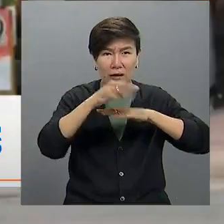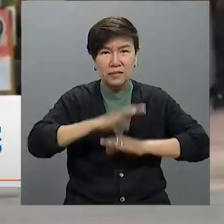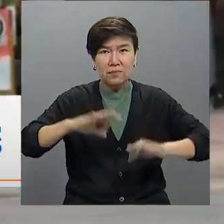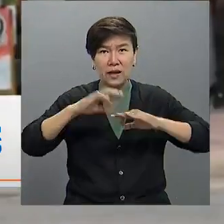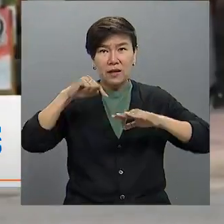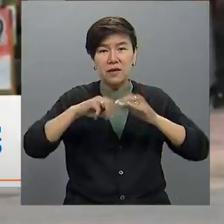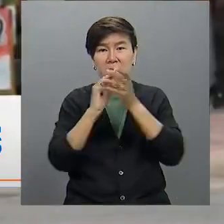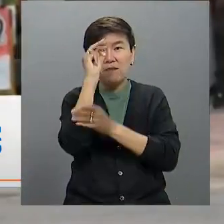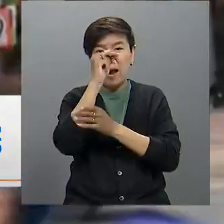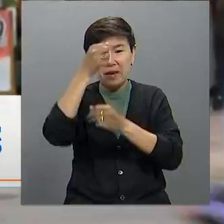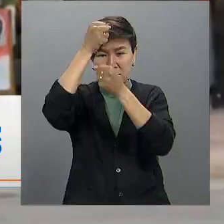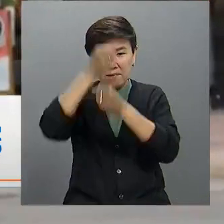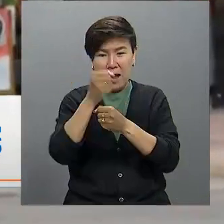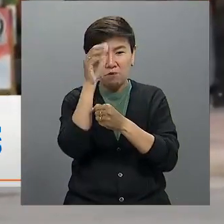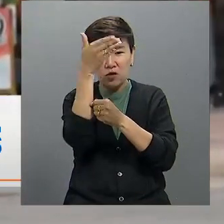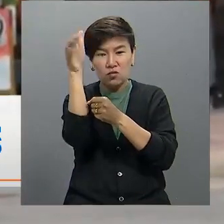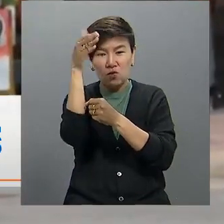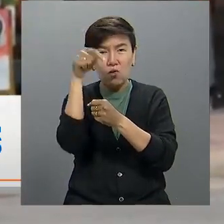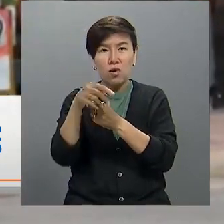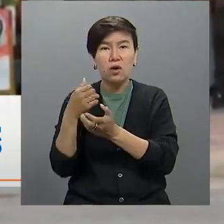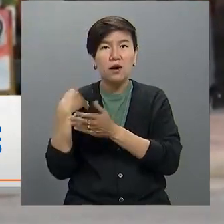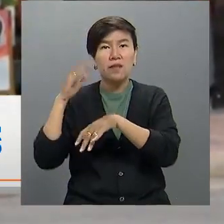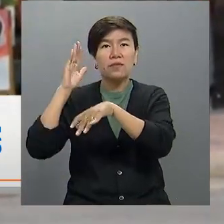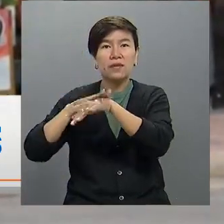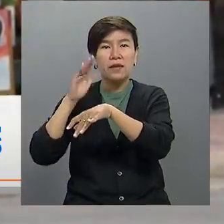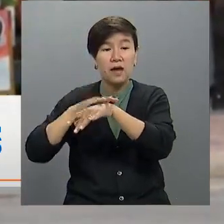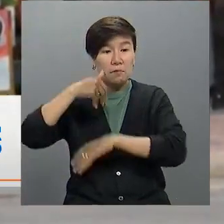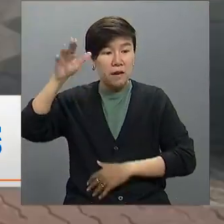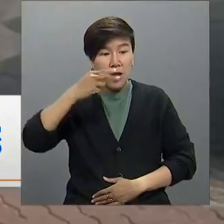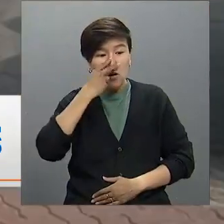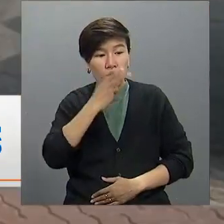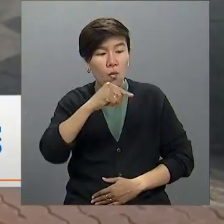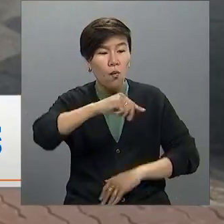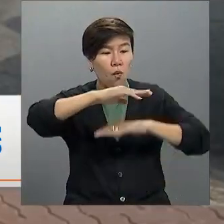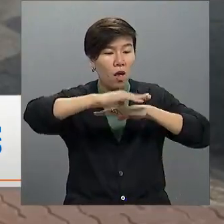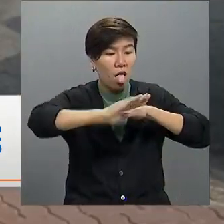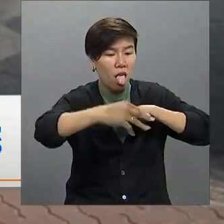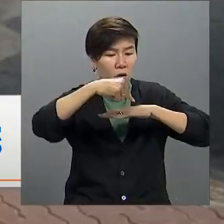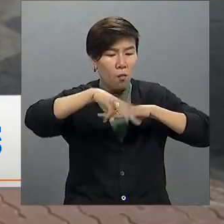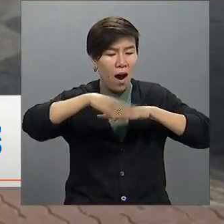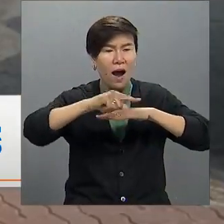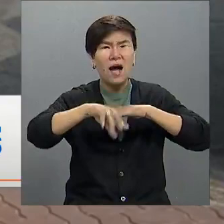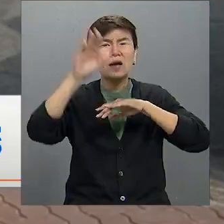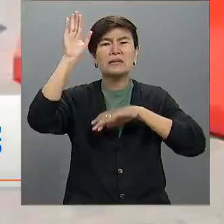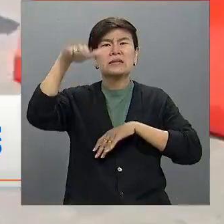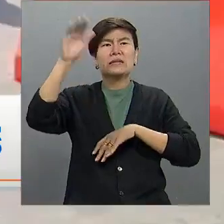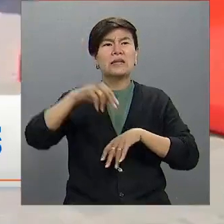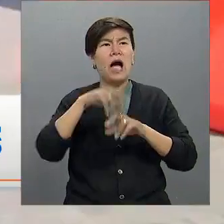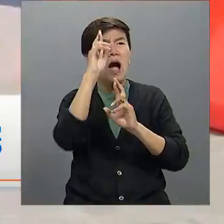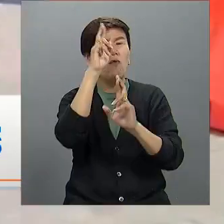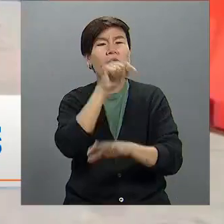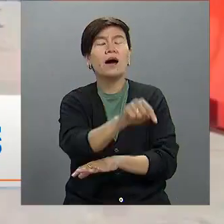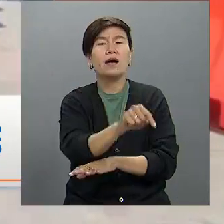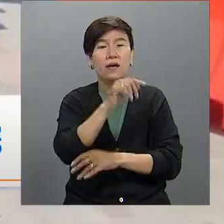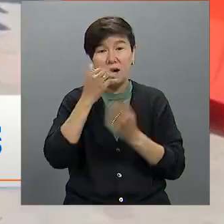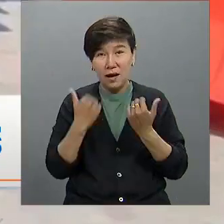ไปผ่านมาคุณป้าคนนี้เขาตะโกนบอกว่าระวังฝาท่ออะไรอย่างเงี้ยนะคะล่าสุดค่ะนายเรวัตฉาย